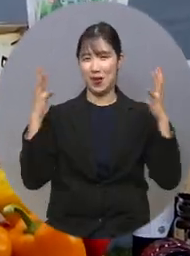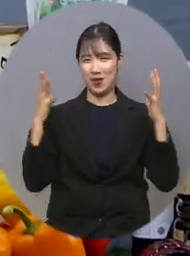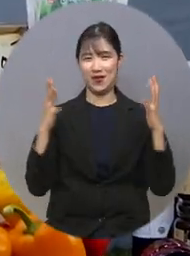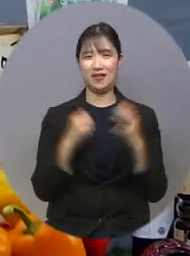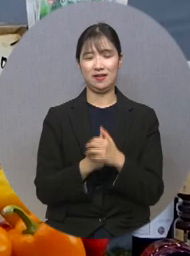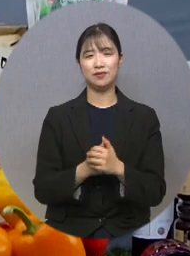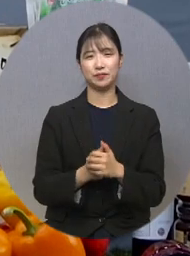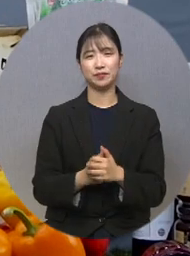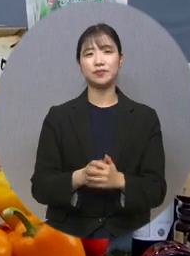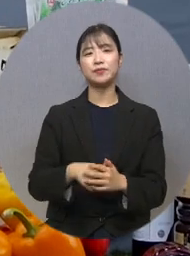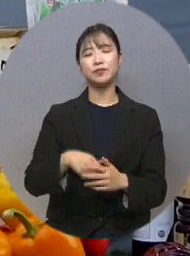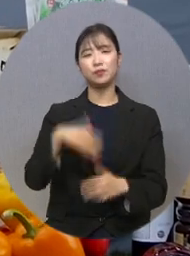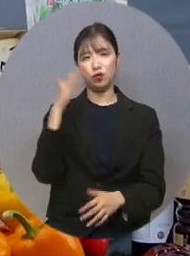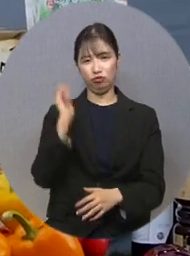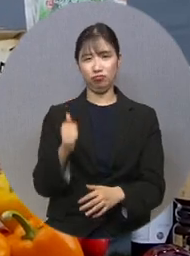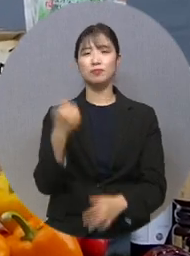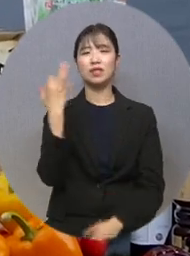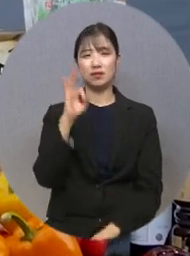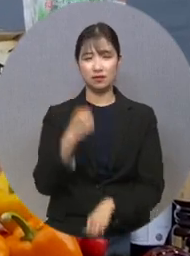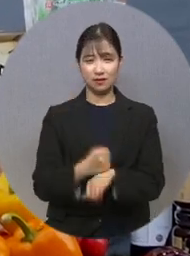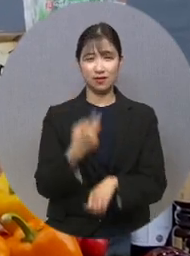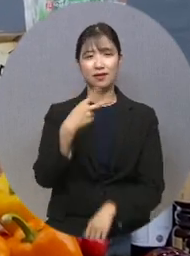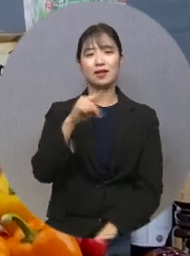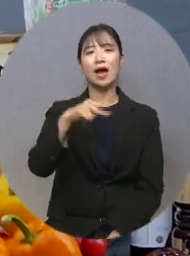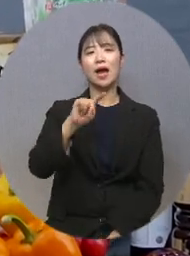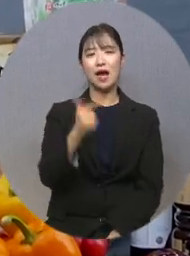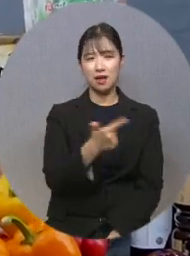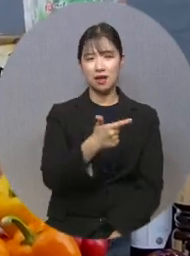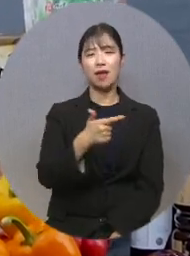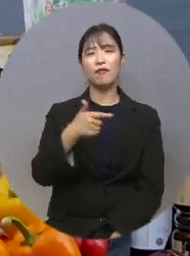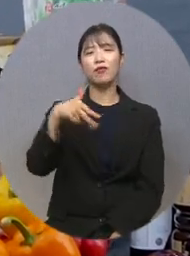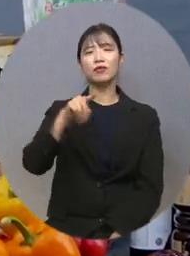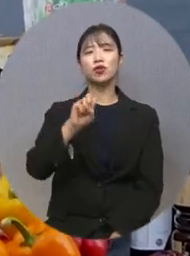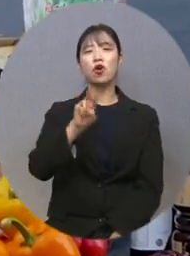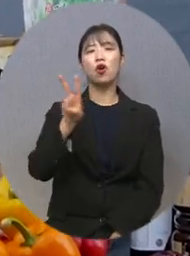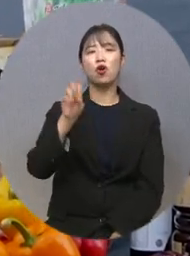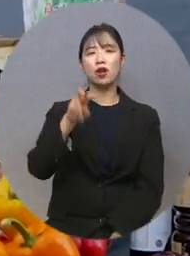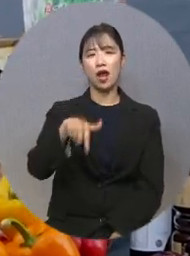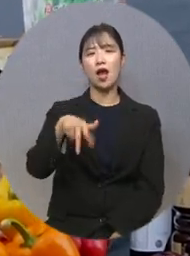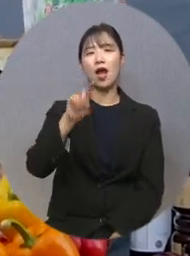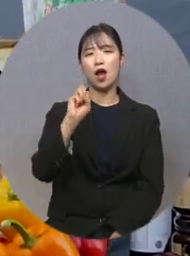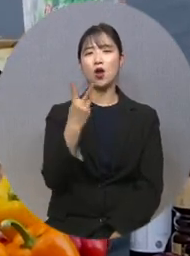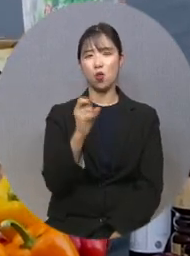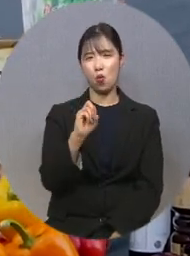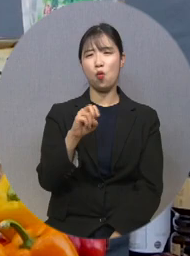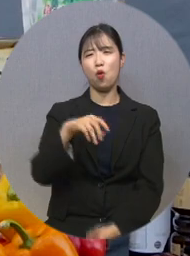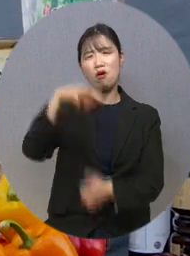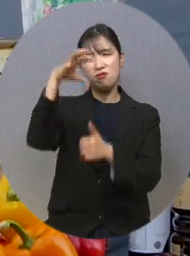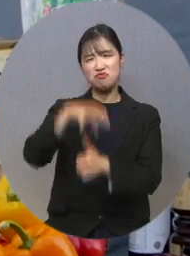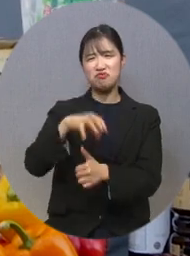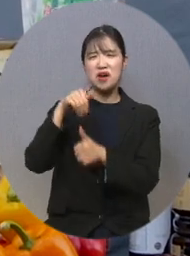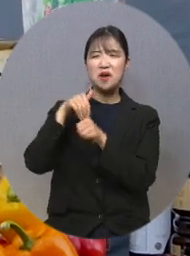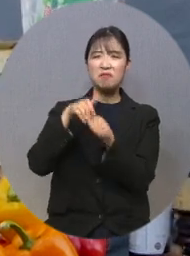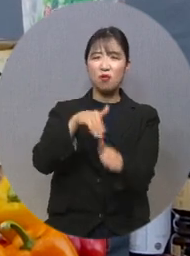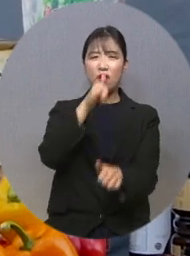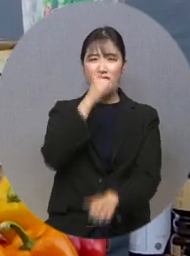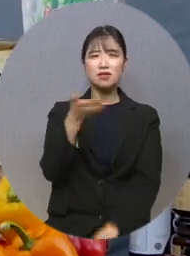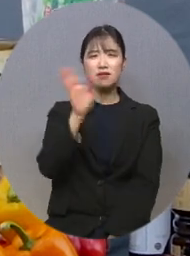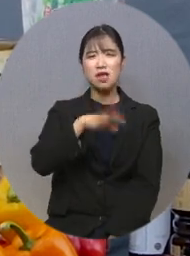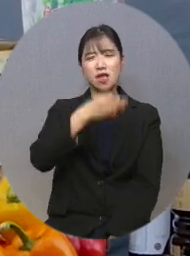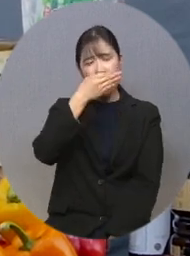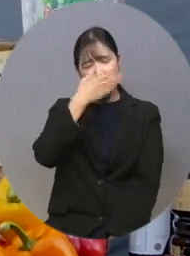군수님이 인정했고 다산 정약용 선생님께서 유배 왔는데 그 힘든 시기에 오호.